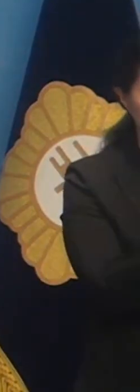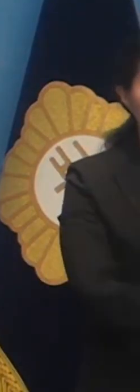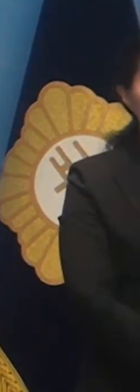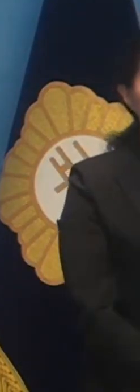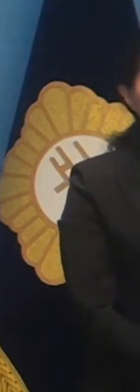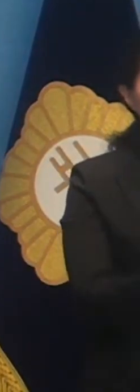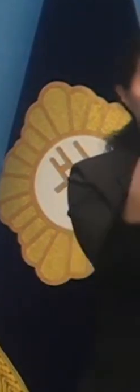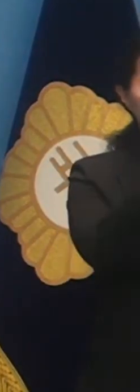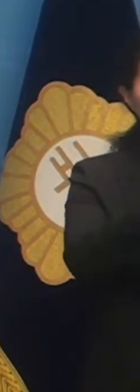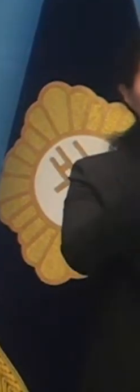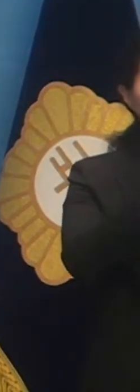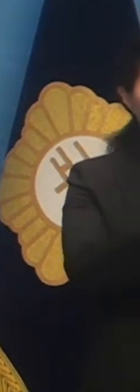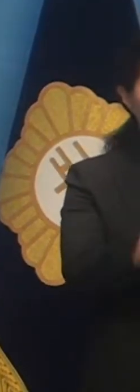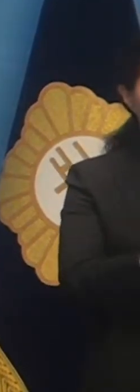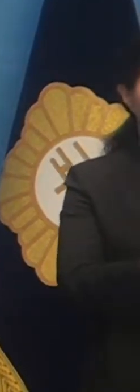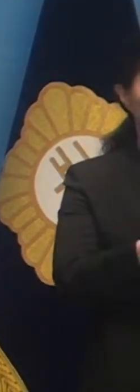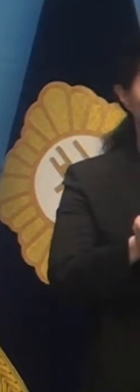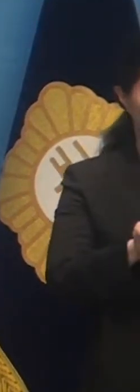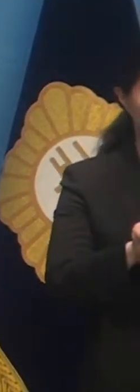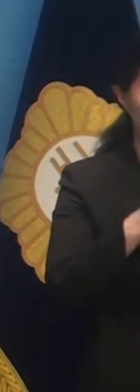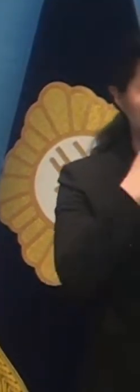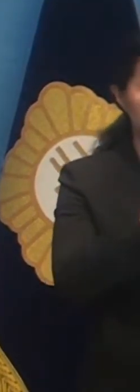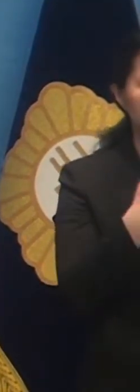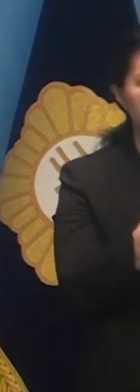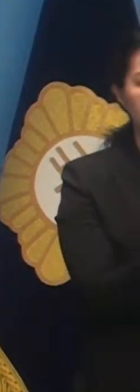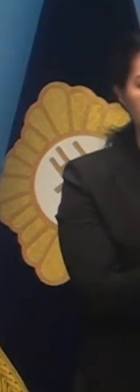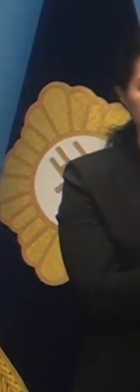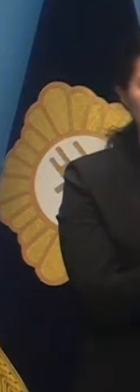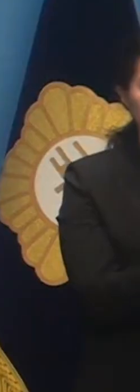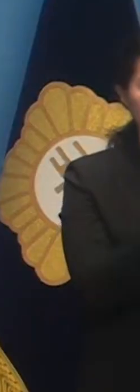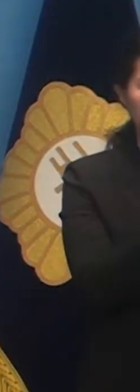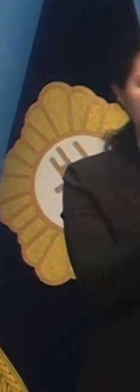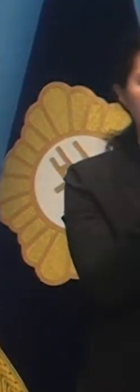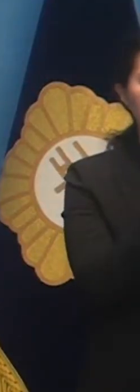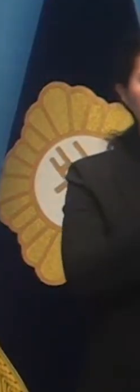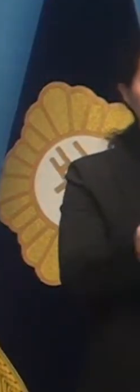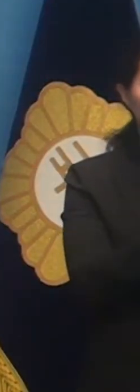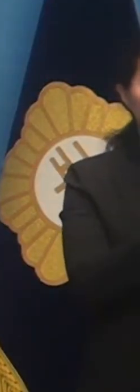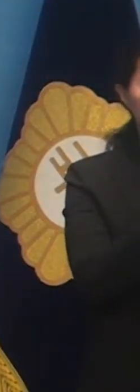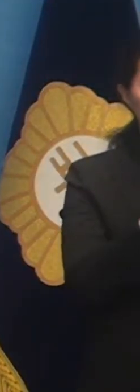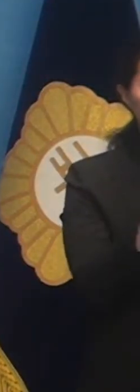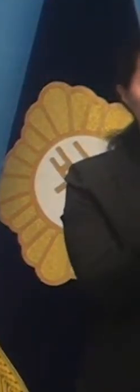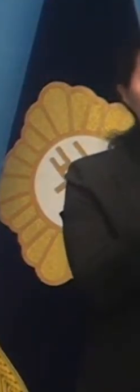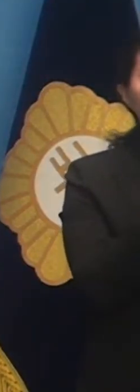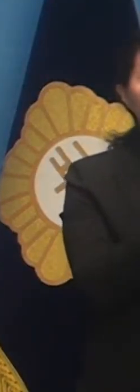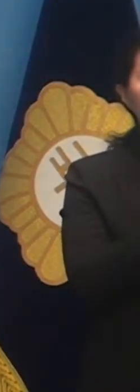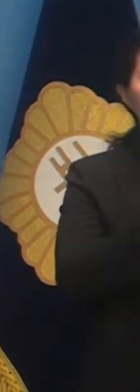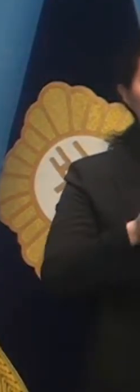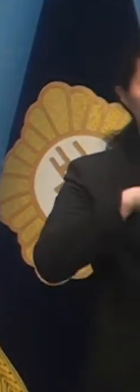완수하겠습니다. 2025년 6월 11일 더불어민주당 김용민,